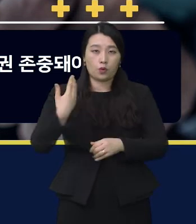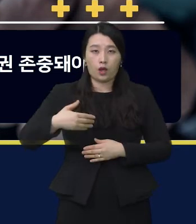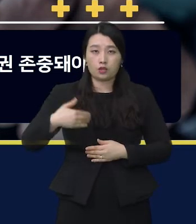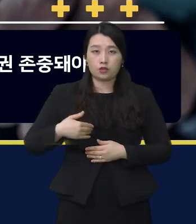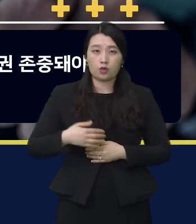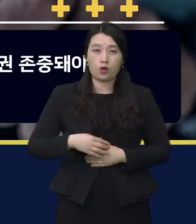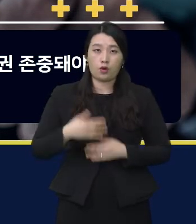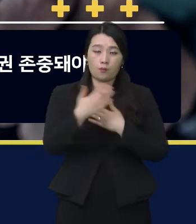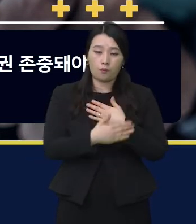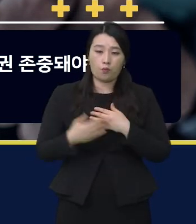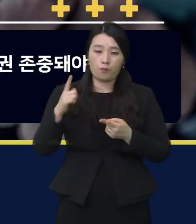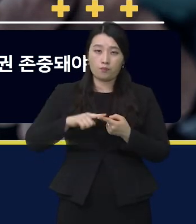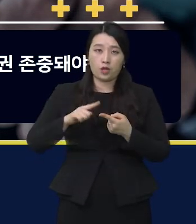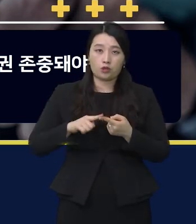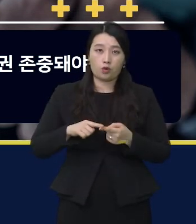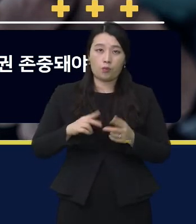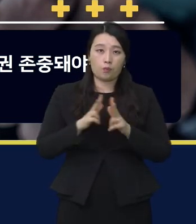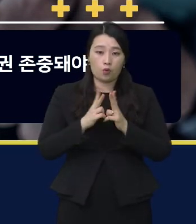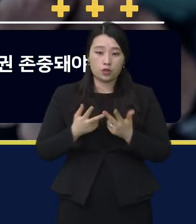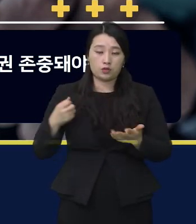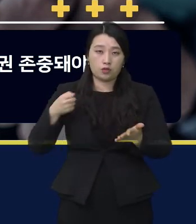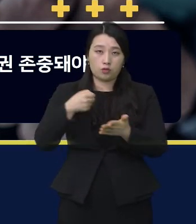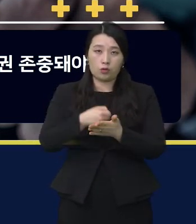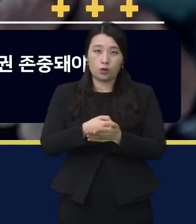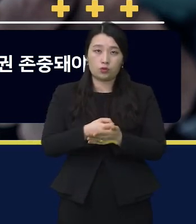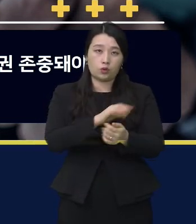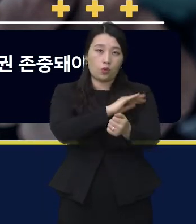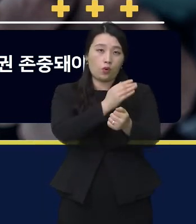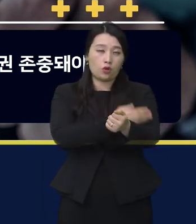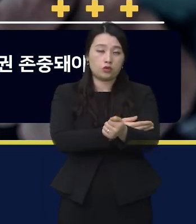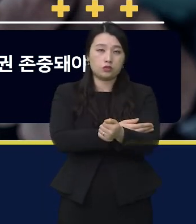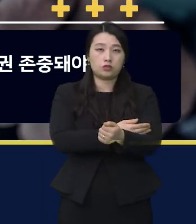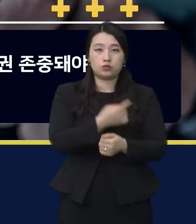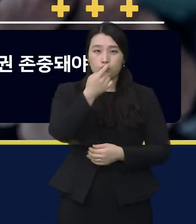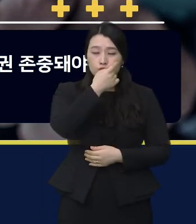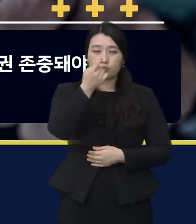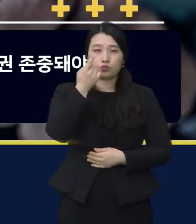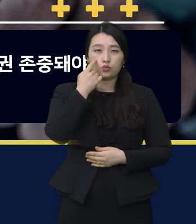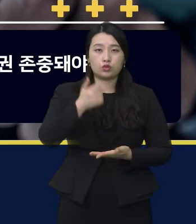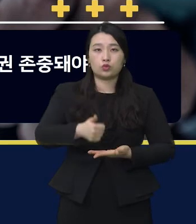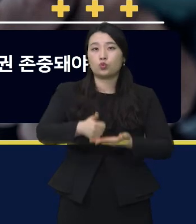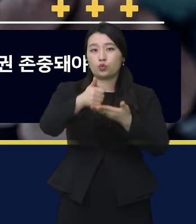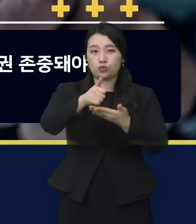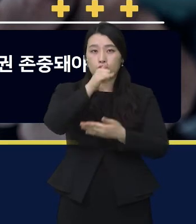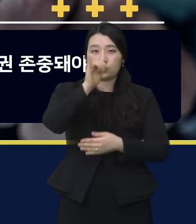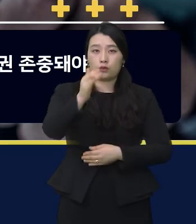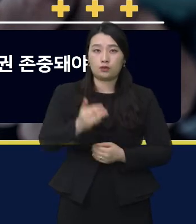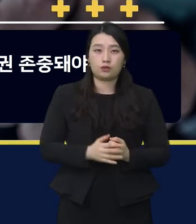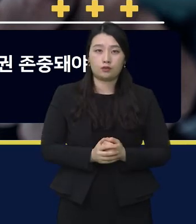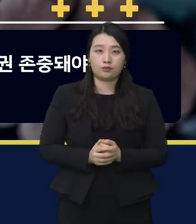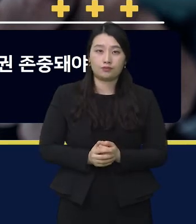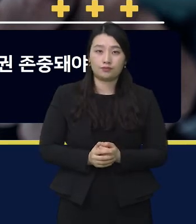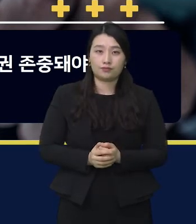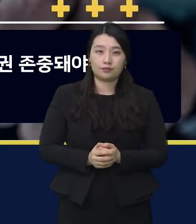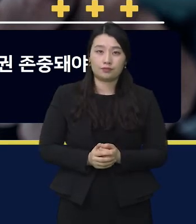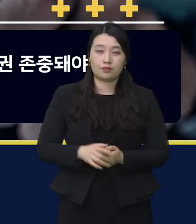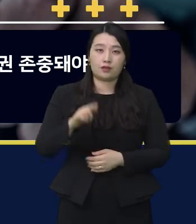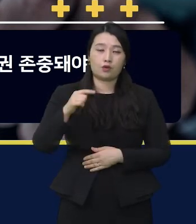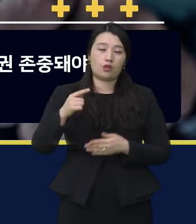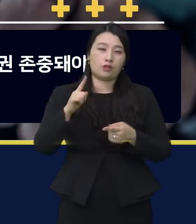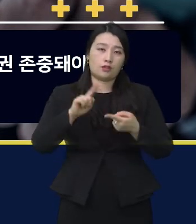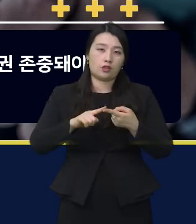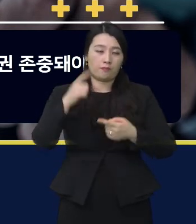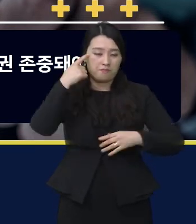결정권은 충분히 존중되어야 한다고 밝혔고 다음날 보온 복지부는 한국 짱을 제출했습니다